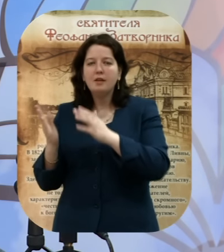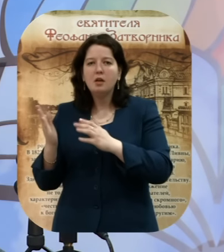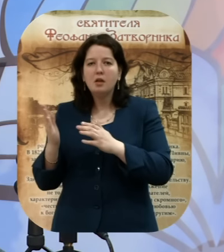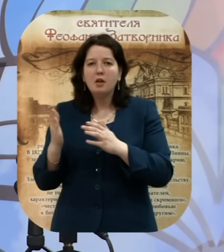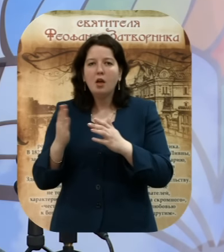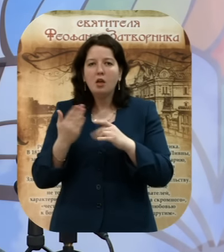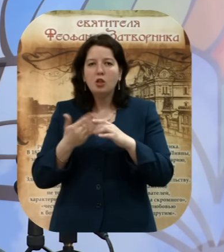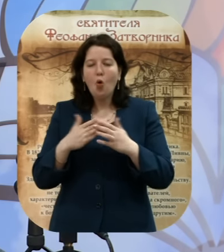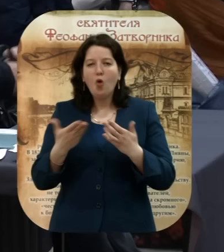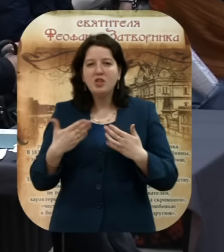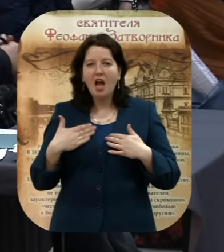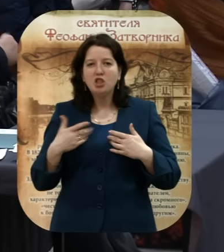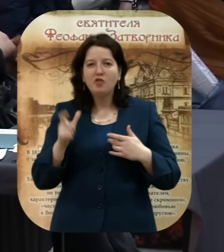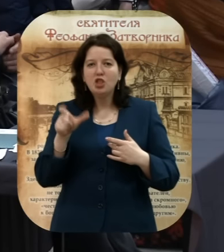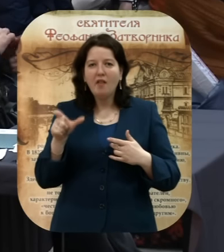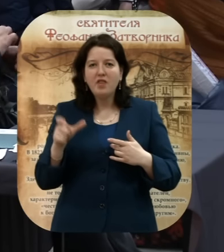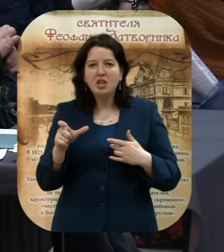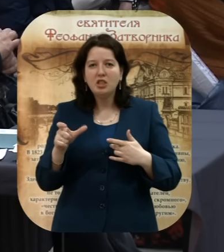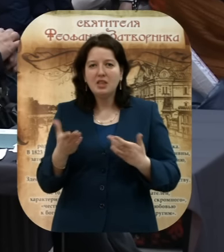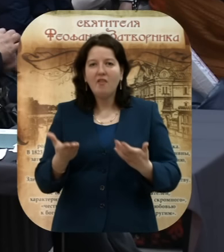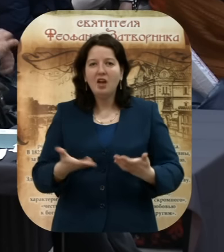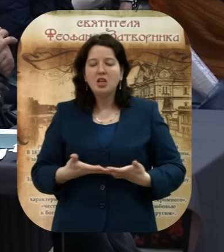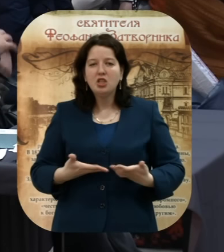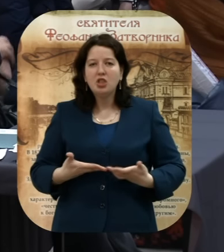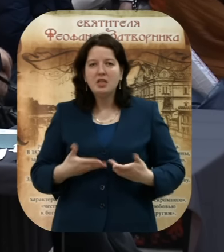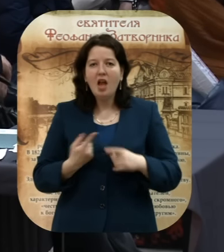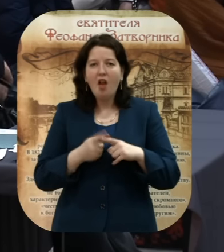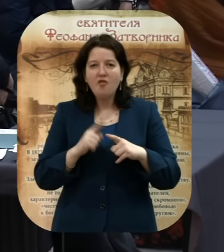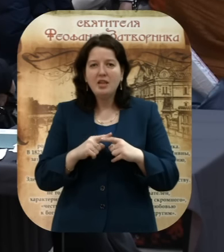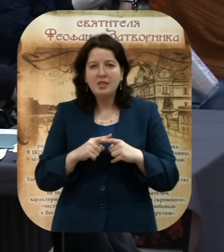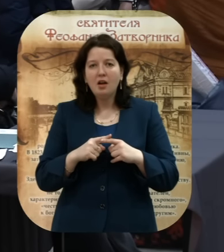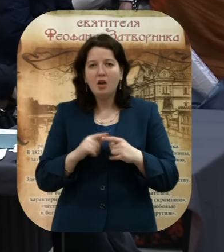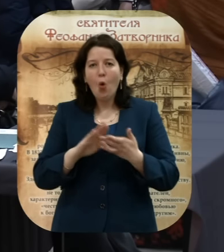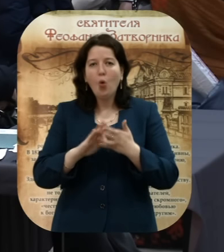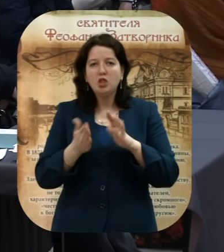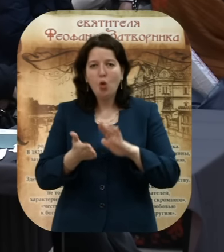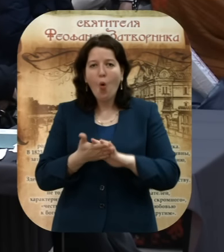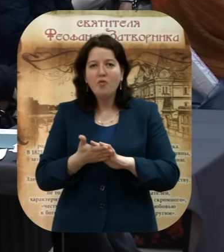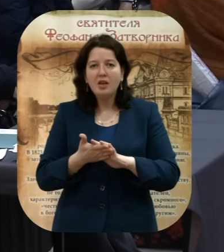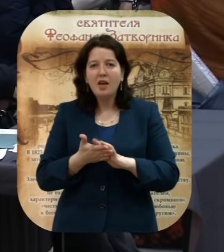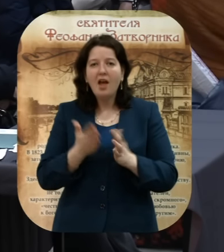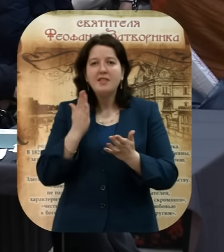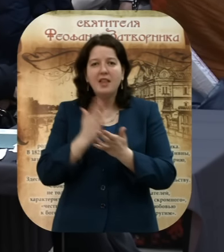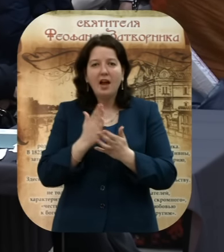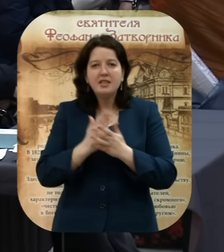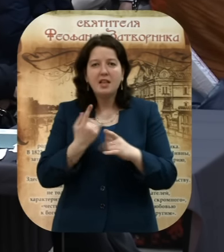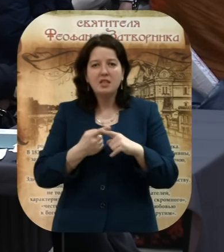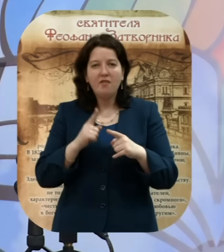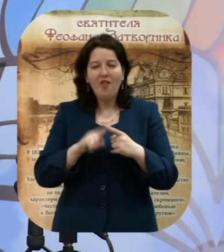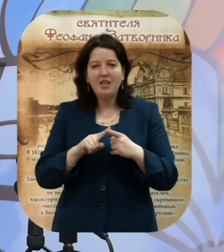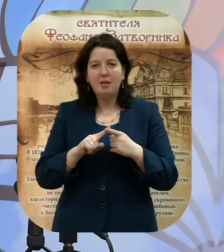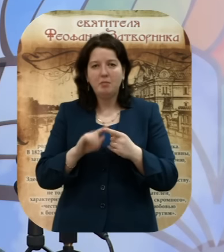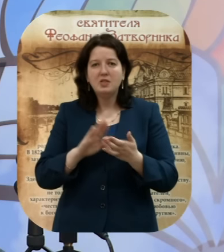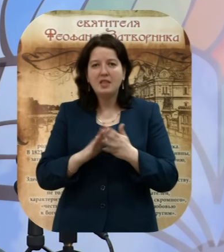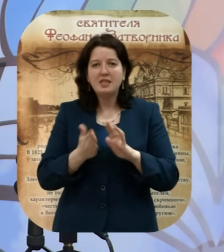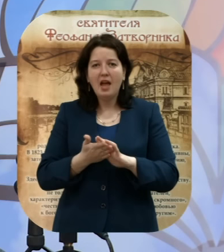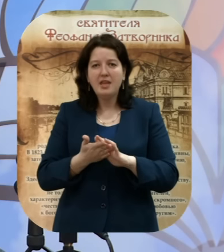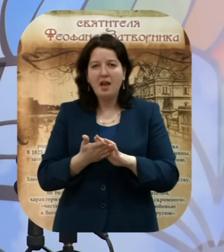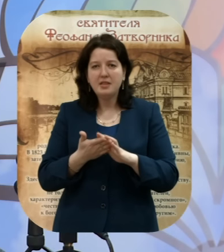для нашего человеческого существа в этих земных условиях, находились в этом состоянии. Вот